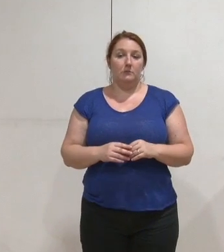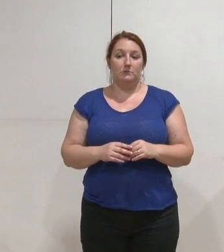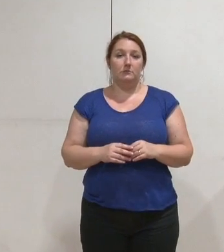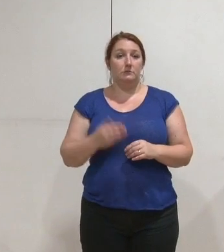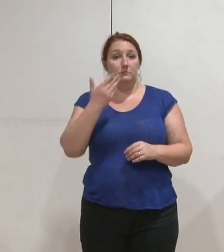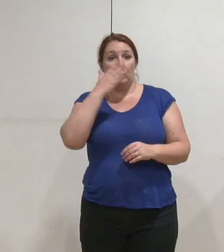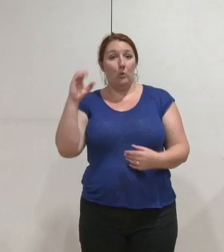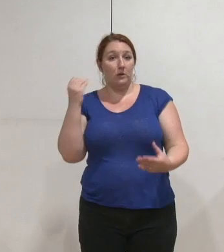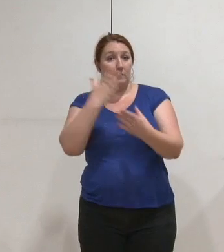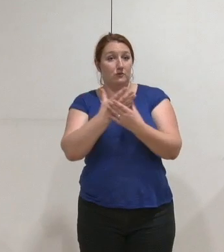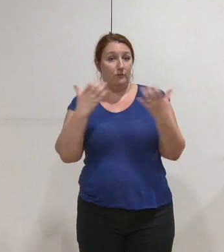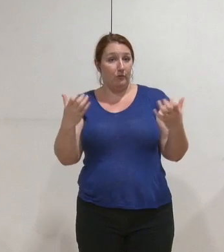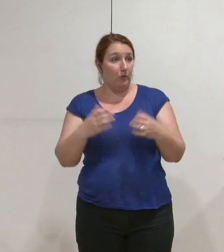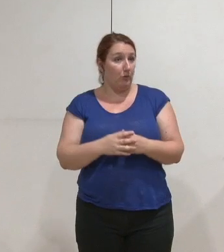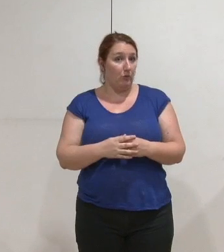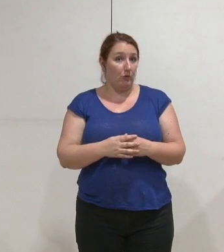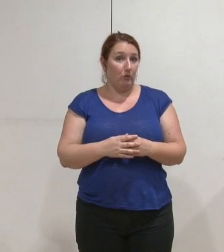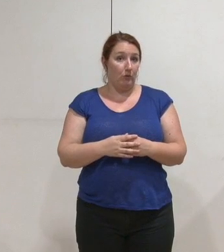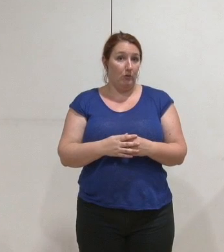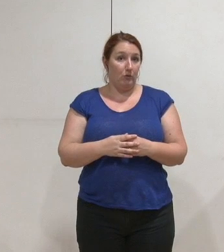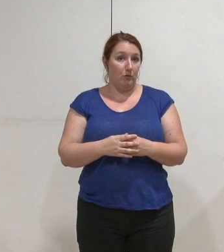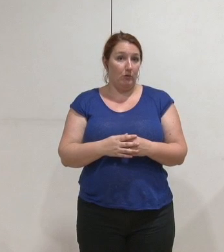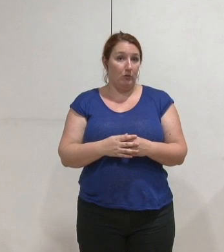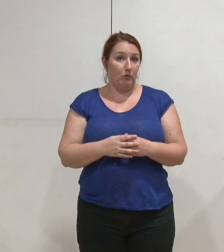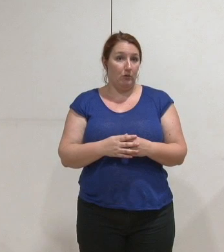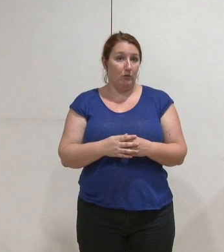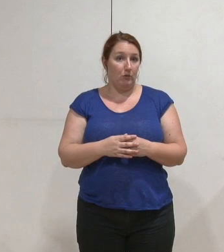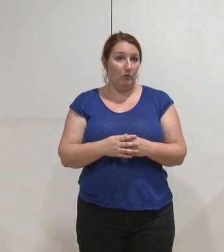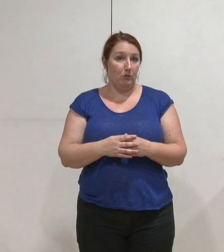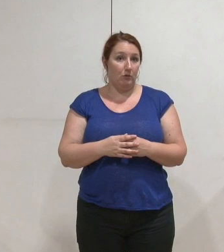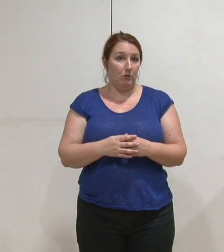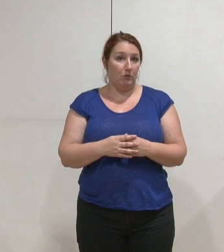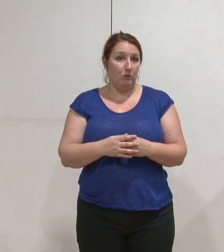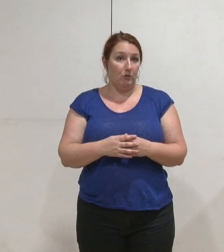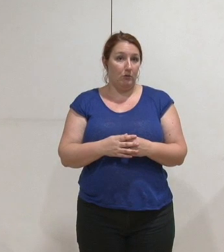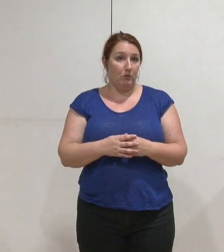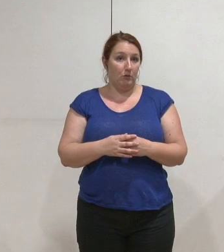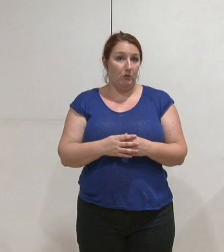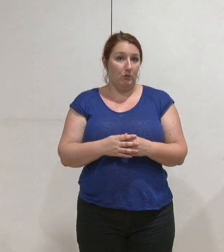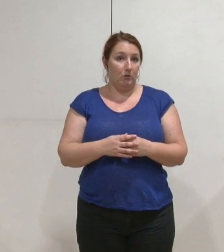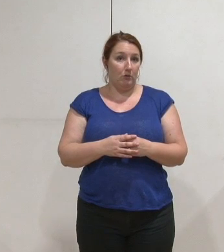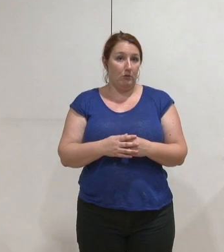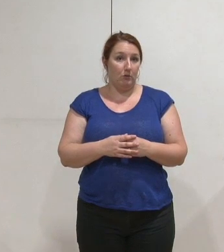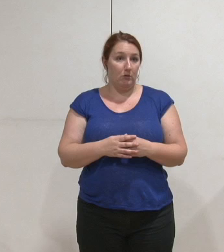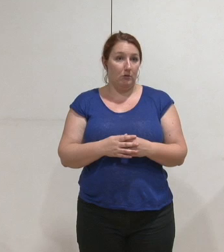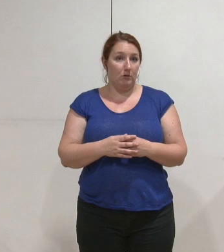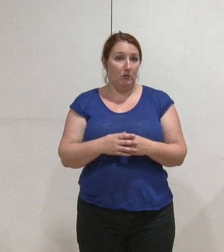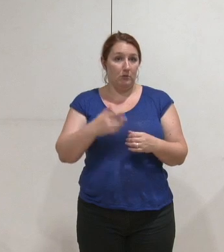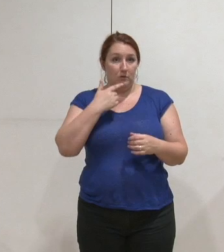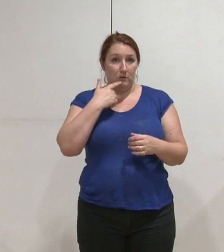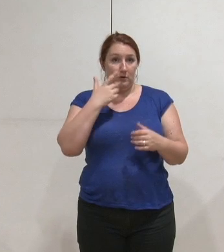a-t-il d'autres interventions sur le sujet non donc je mets au voix